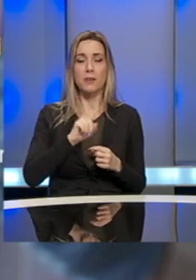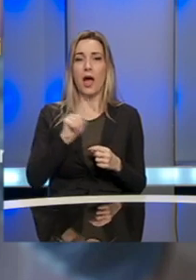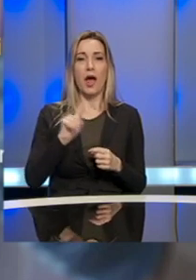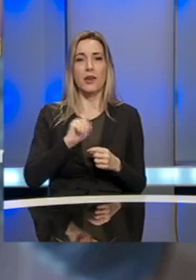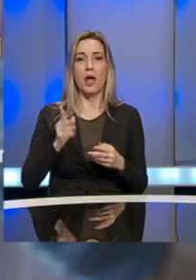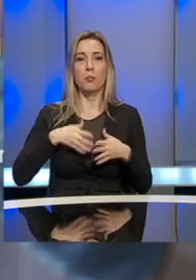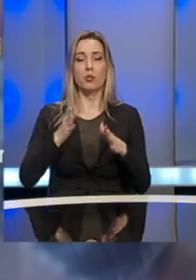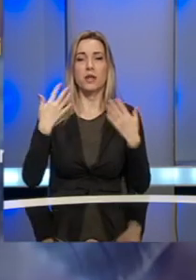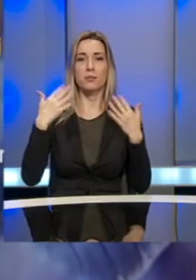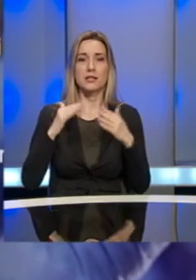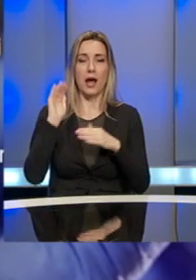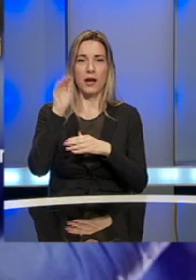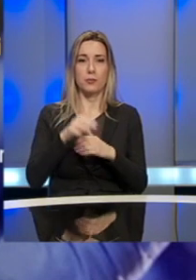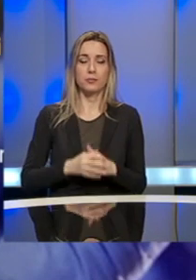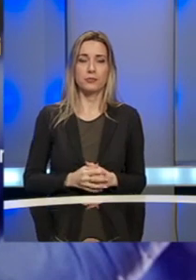putem zraka.